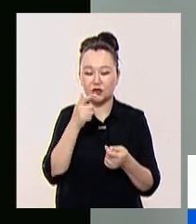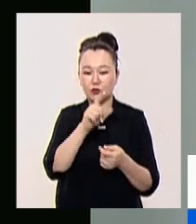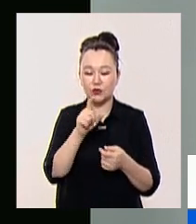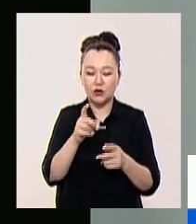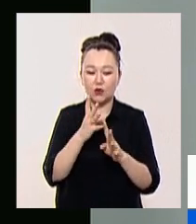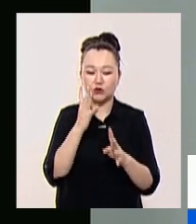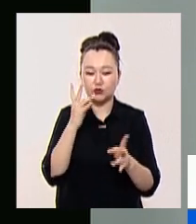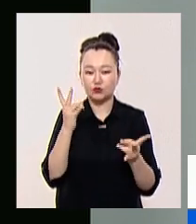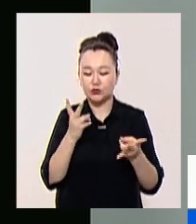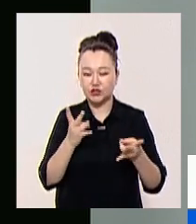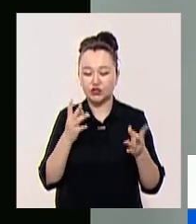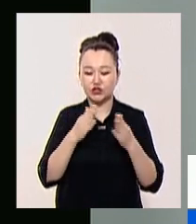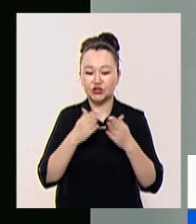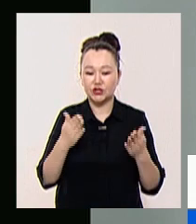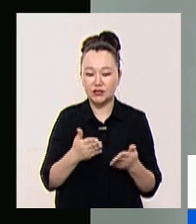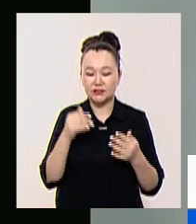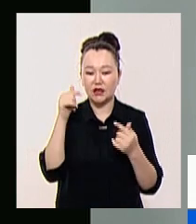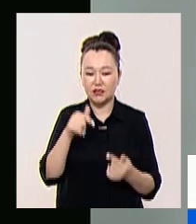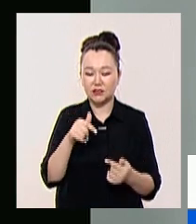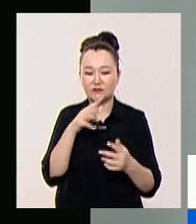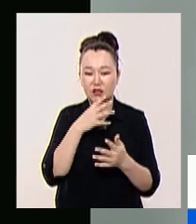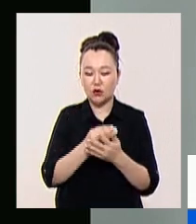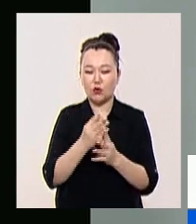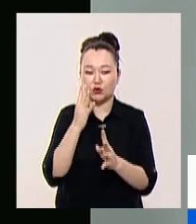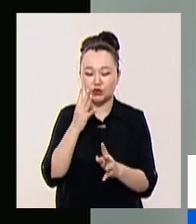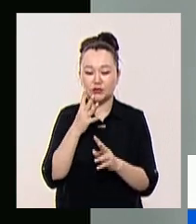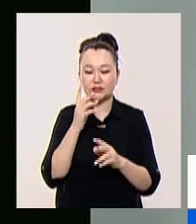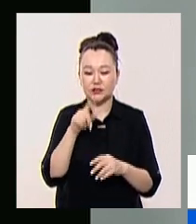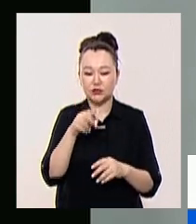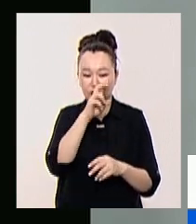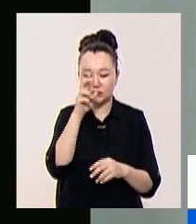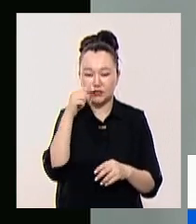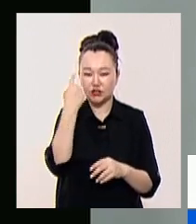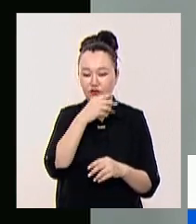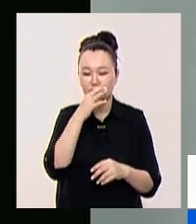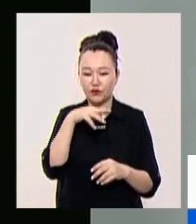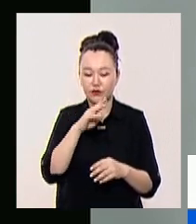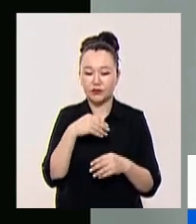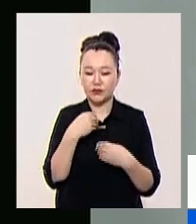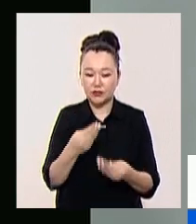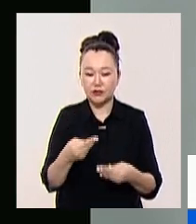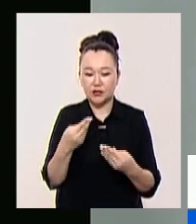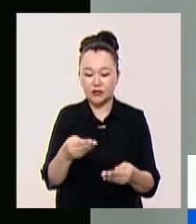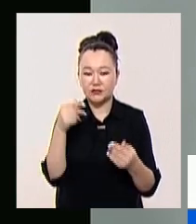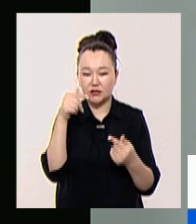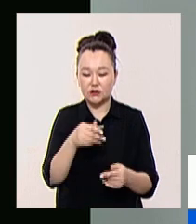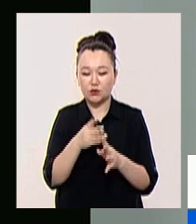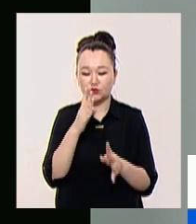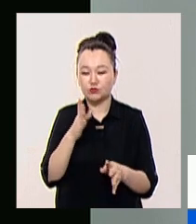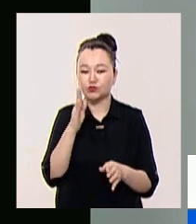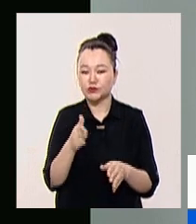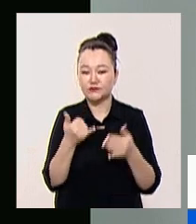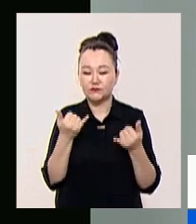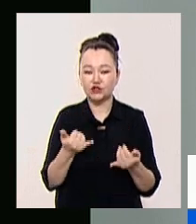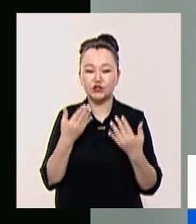состоящим на учете нуждающих в жилье, согласно очередности. То есть жилье из государственного жилищного фонда будет предоставляться согласно очередности. На